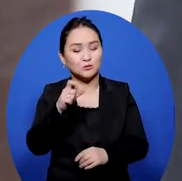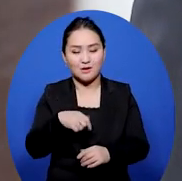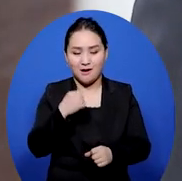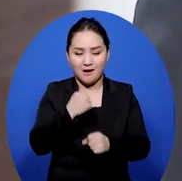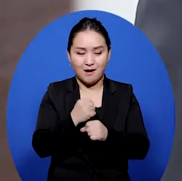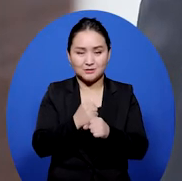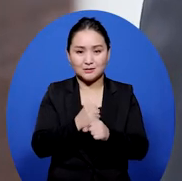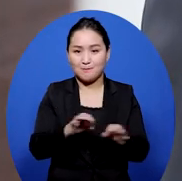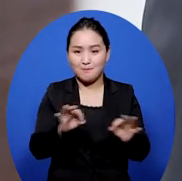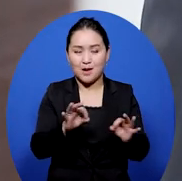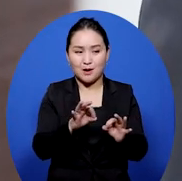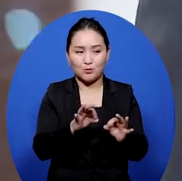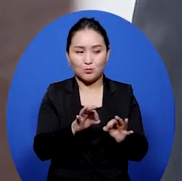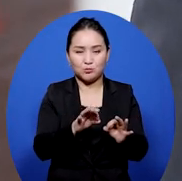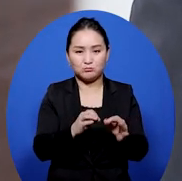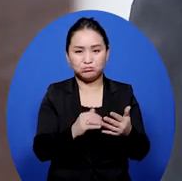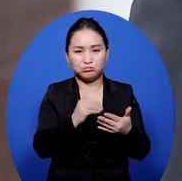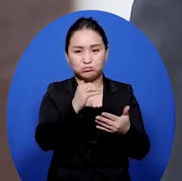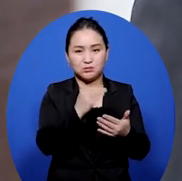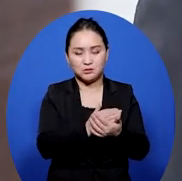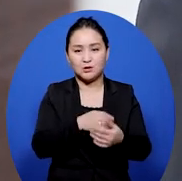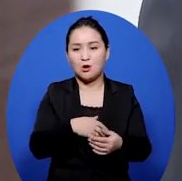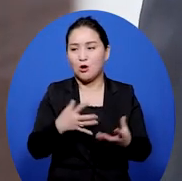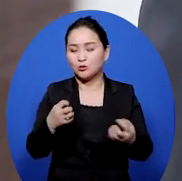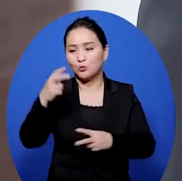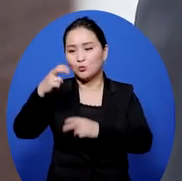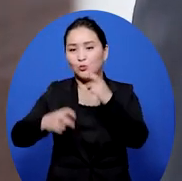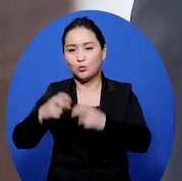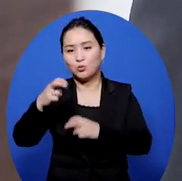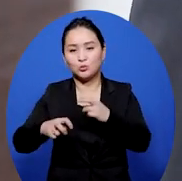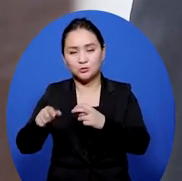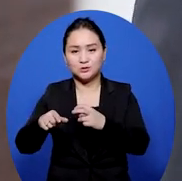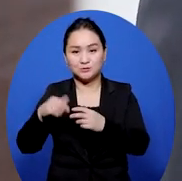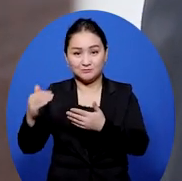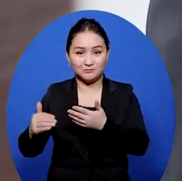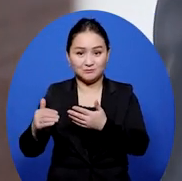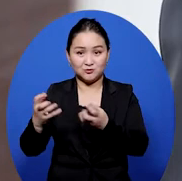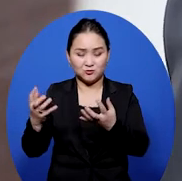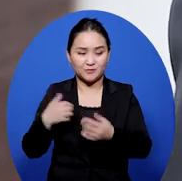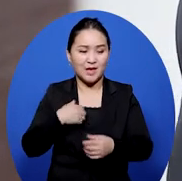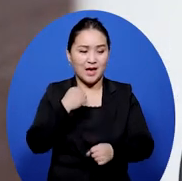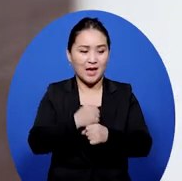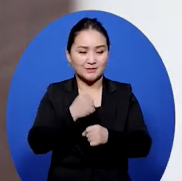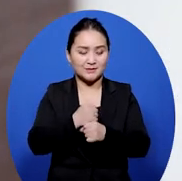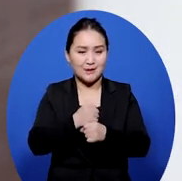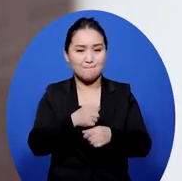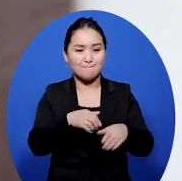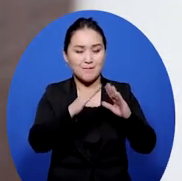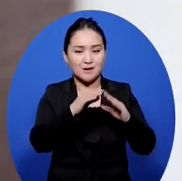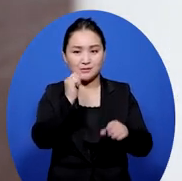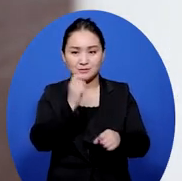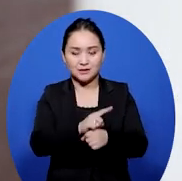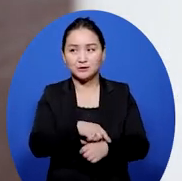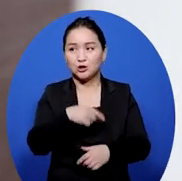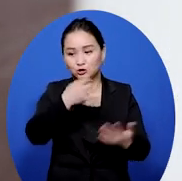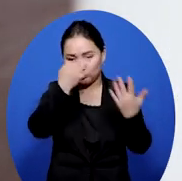ажилгүйдийн төвсөн бол нэлээ өндөр. Олон үйлдвэр аж ахуйн газар байдаг. Ажлын байрны захиалга бол их байна. 7 хоногт нэг 20 гаруй аж